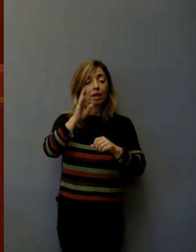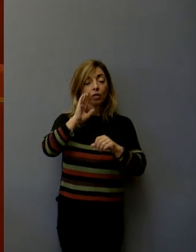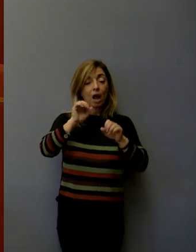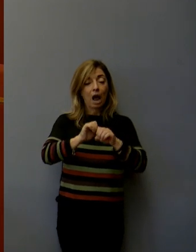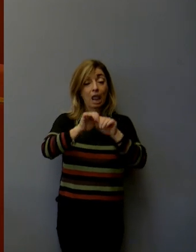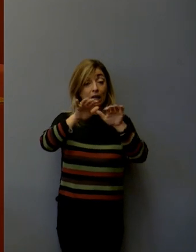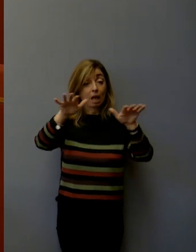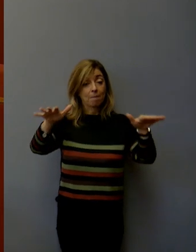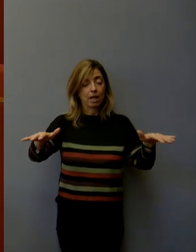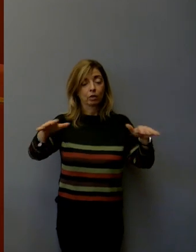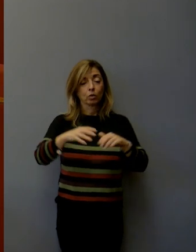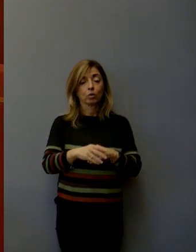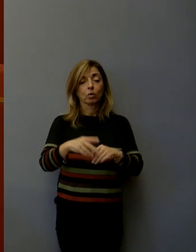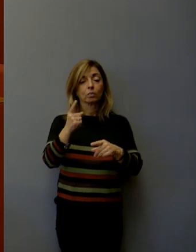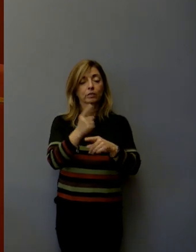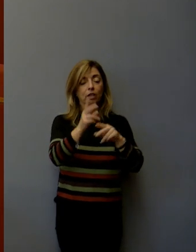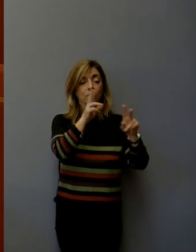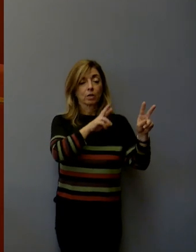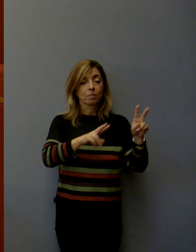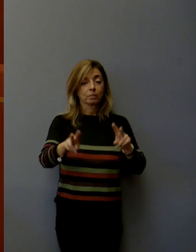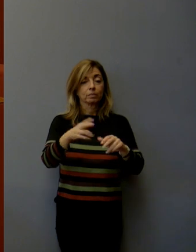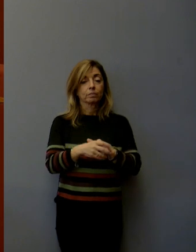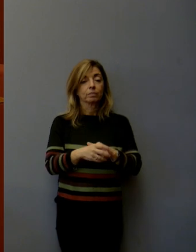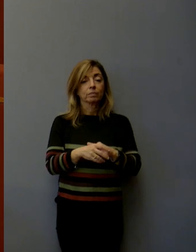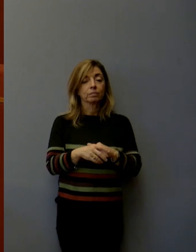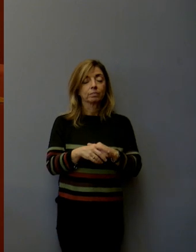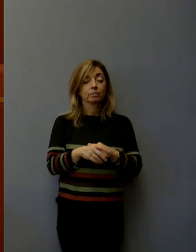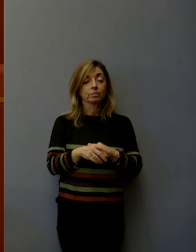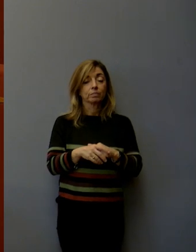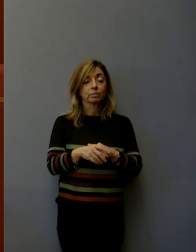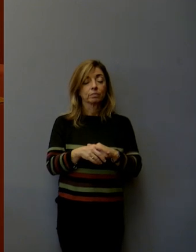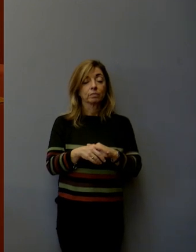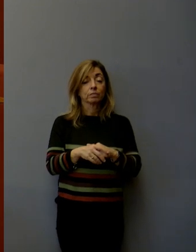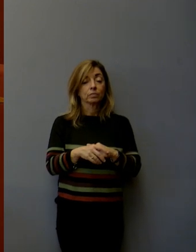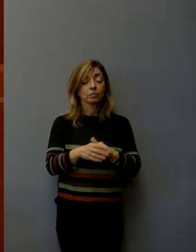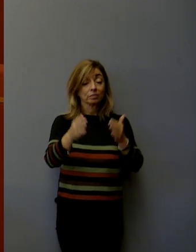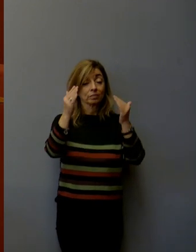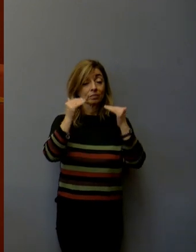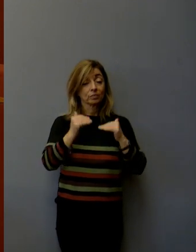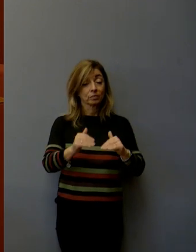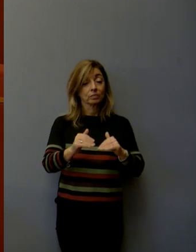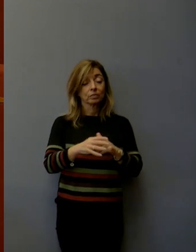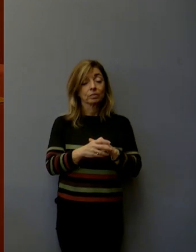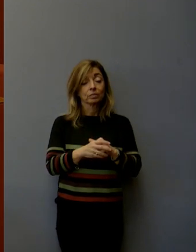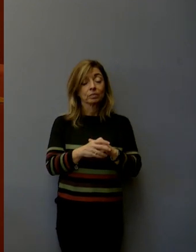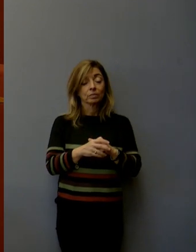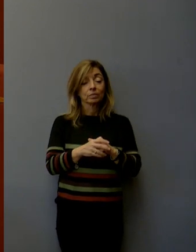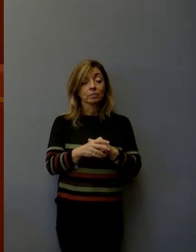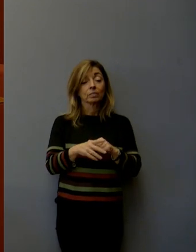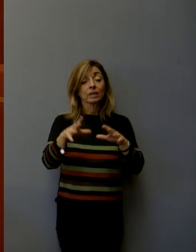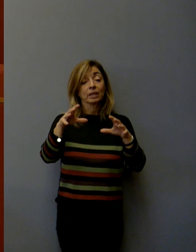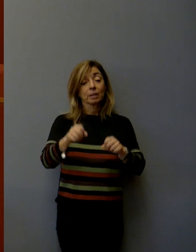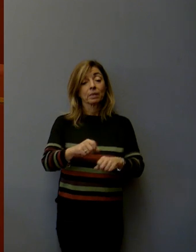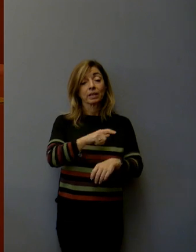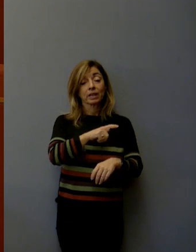inondazioni occorre monitoraggio uno studio approfondito e l'ultimo lo dici 4.504 quater che impegna